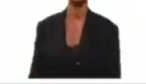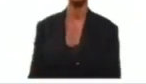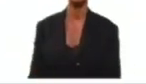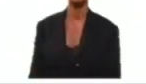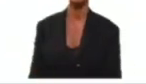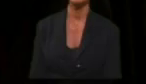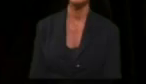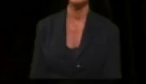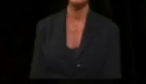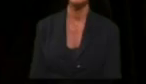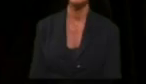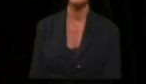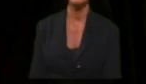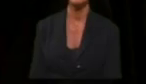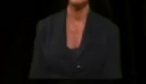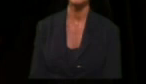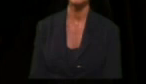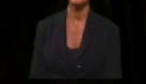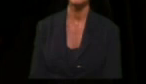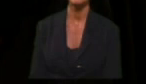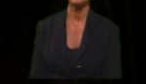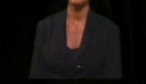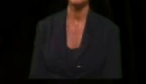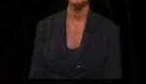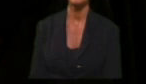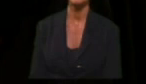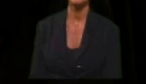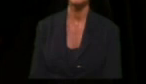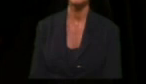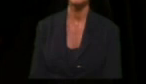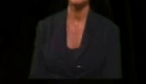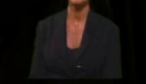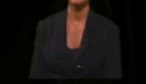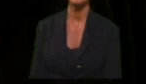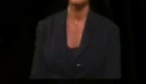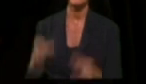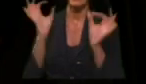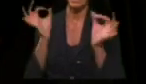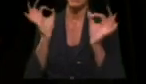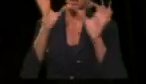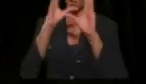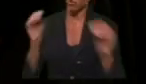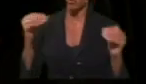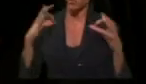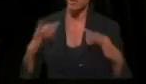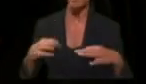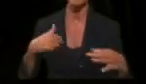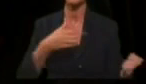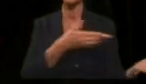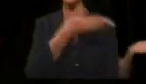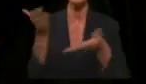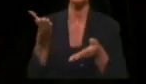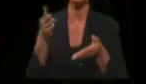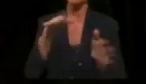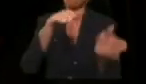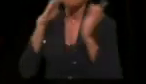Wielki brawa dla pierwszej prelegenckiej tego dnia, pani Joanny Lech. A teraz, szanowni Państwo, chciałbym zaprosić kolejnego